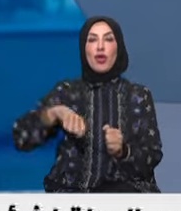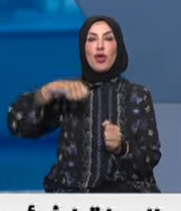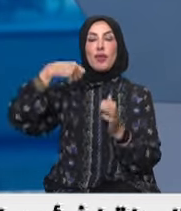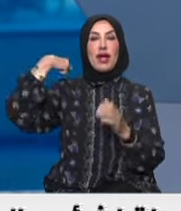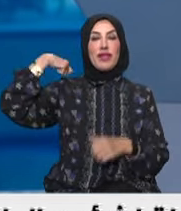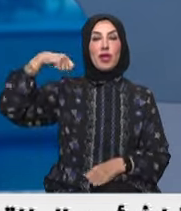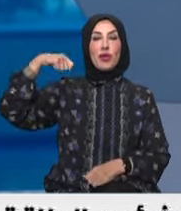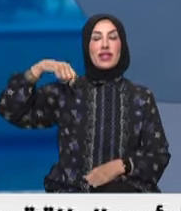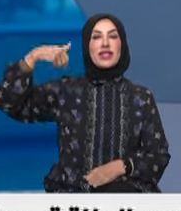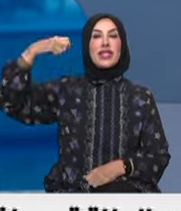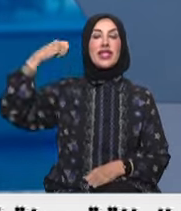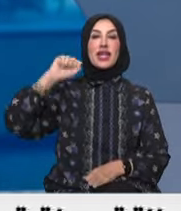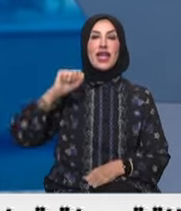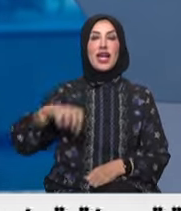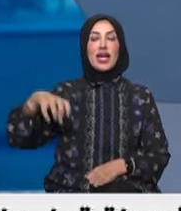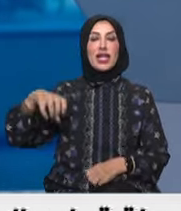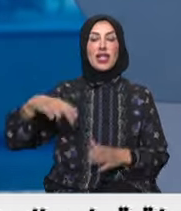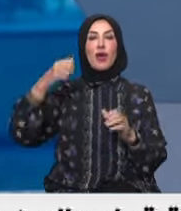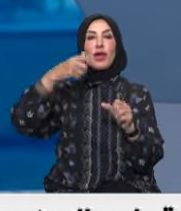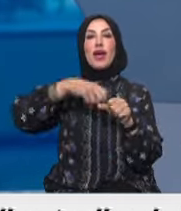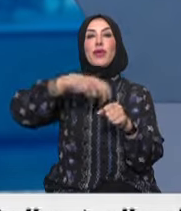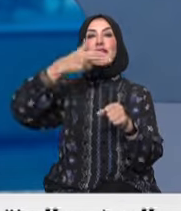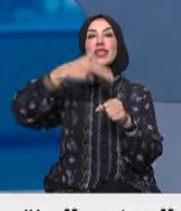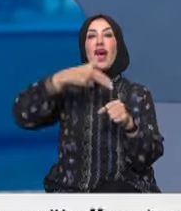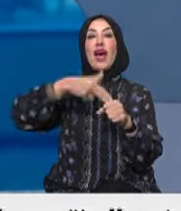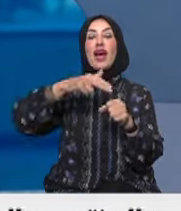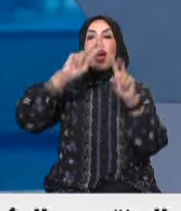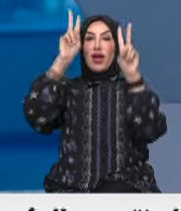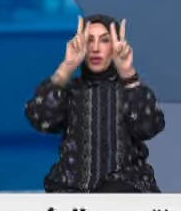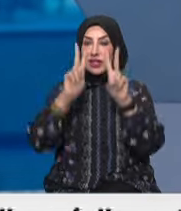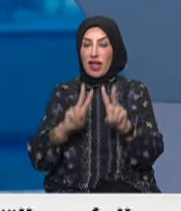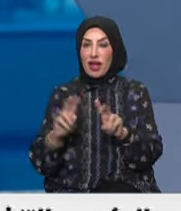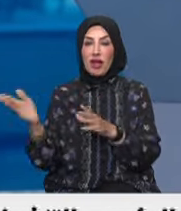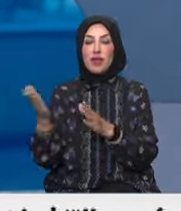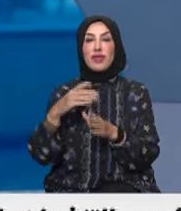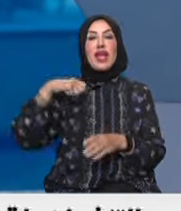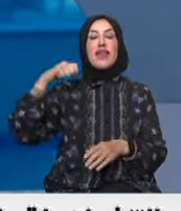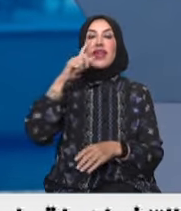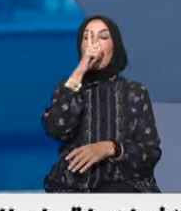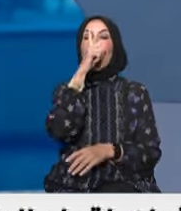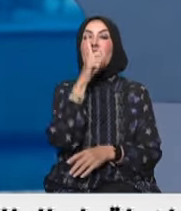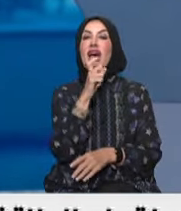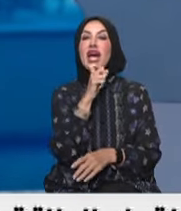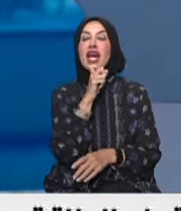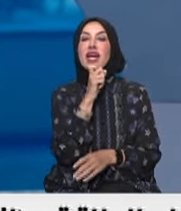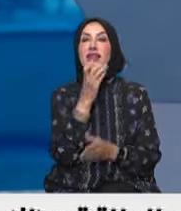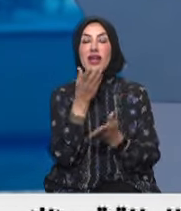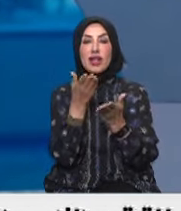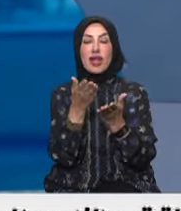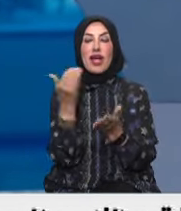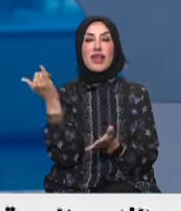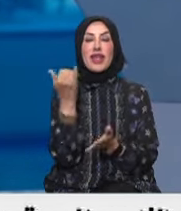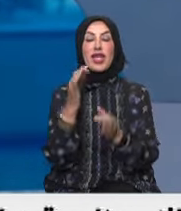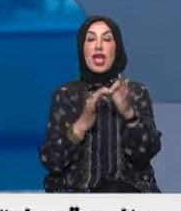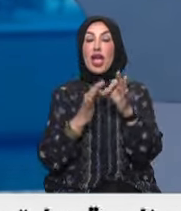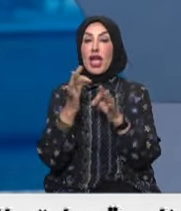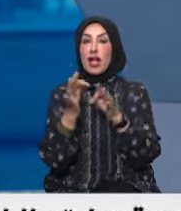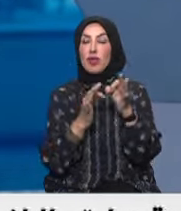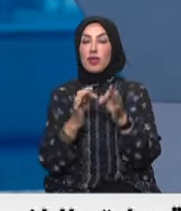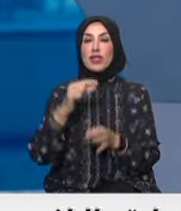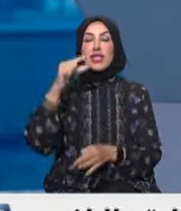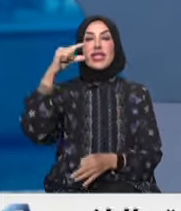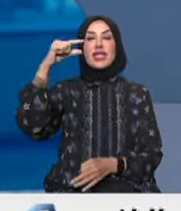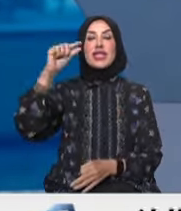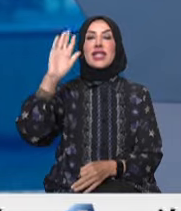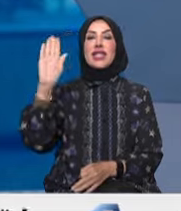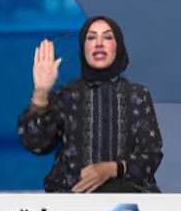لشؤون الطاقة بدولة قطر الشقيقة والعضو المنتدب والرئيس التنفيذي لقطر للطاقة المهندس سعد بن شريدة